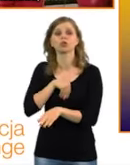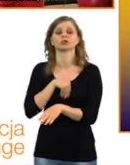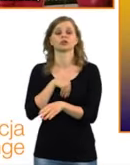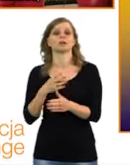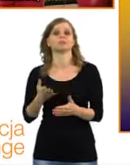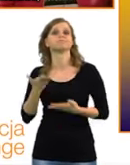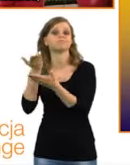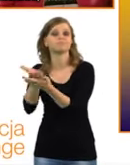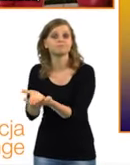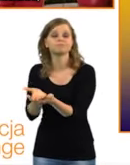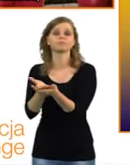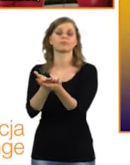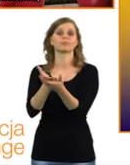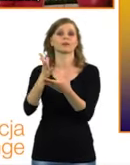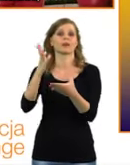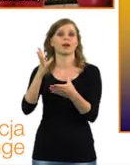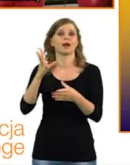mieć zaproponowane